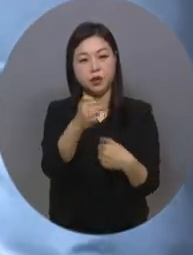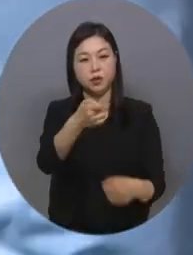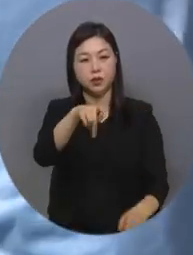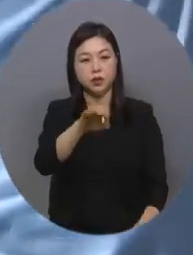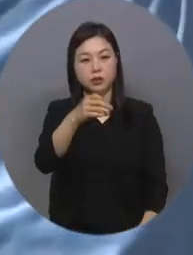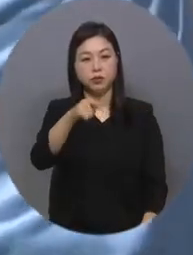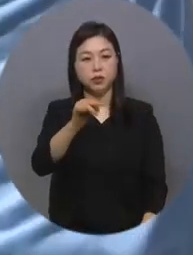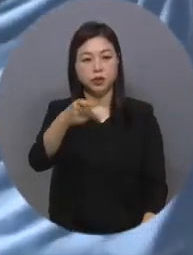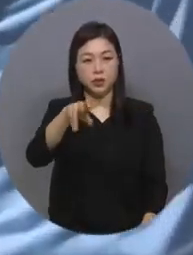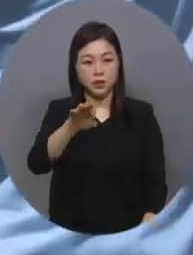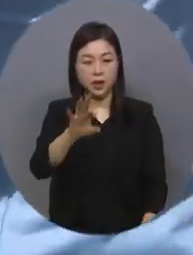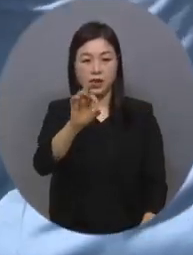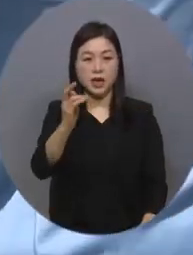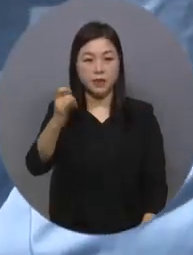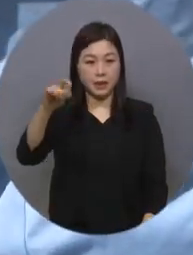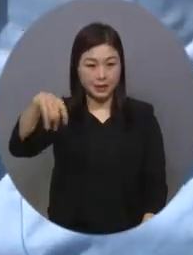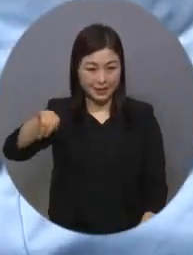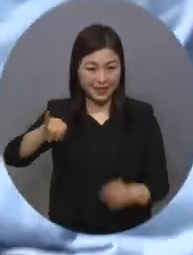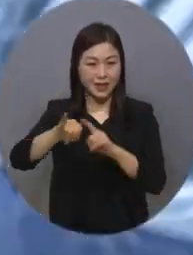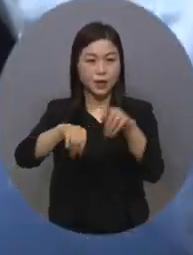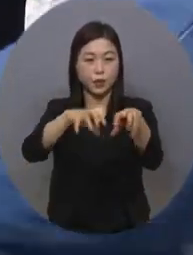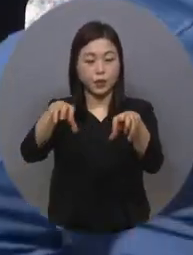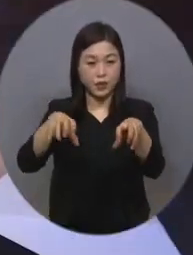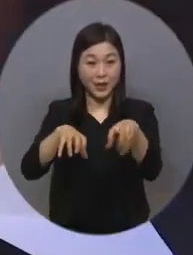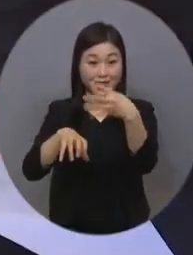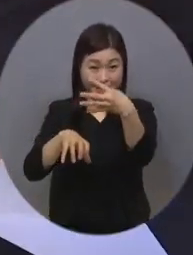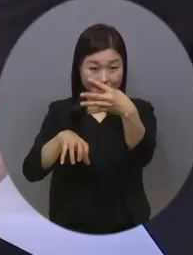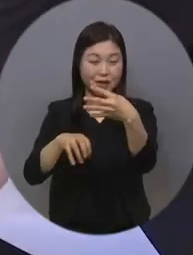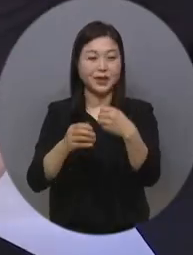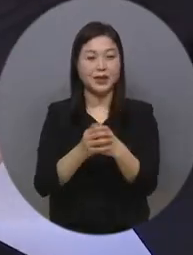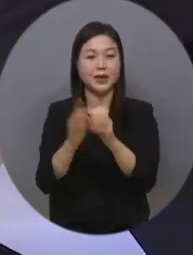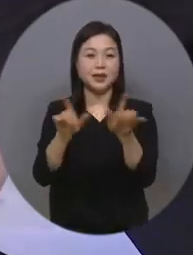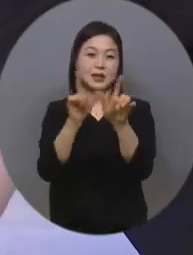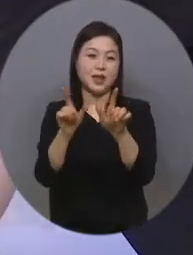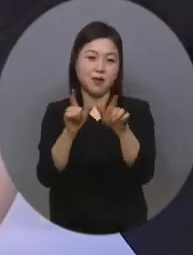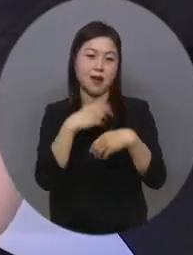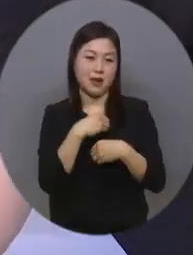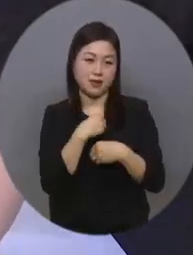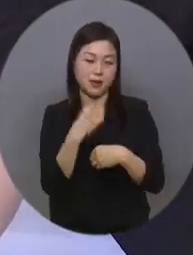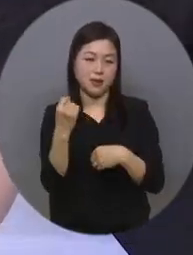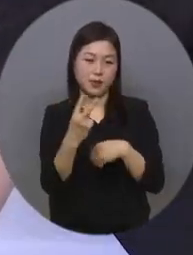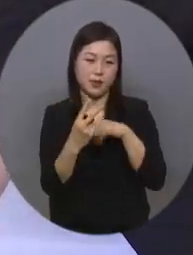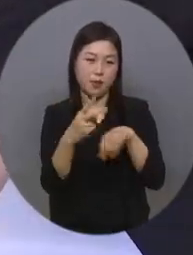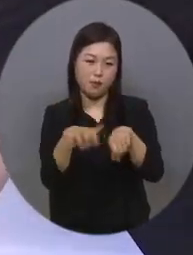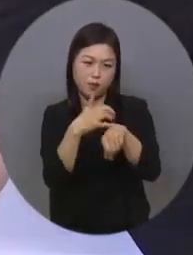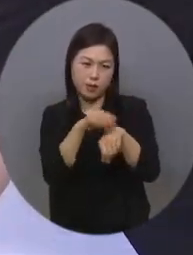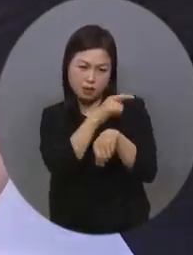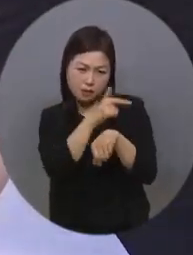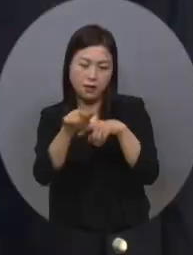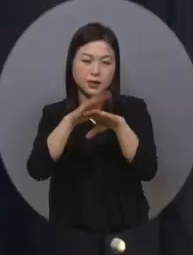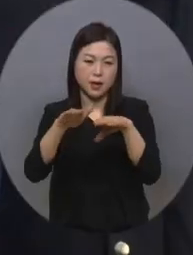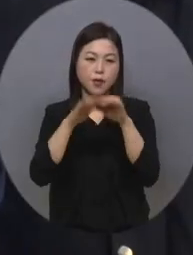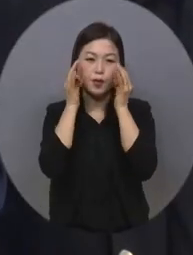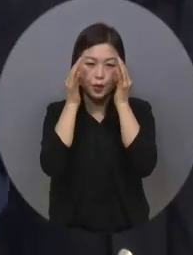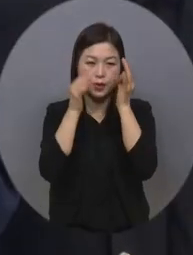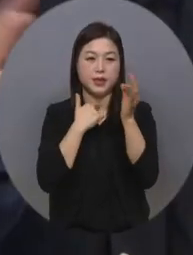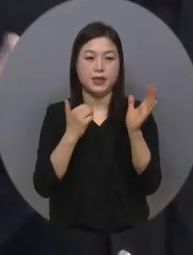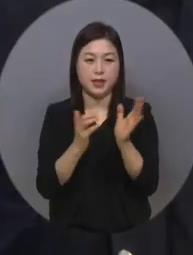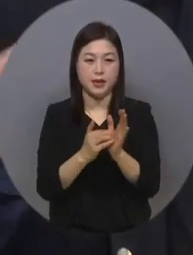고흥군 풍양면 야망리 내게마을 주민의 주거안전과 생활불편 해설을 위해 구슬땀을 흘렸습니다 공용민